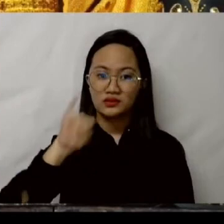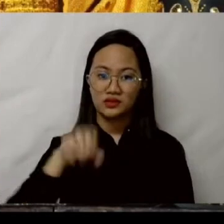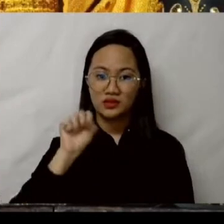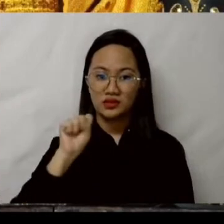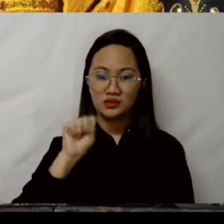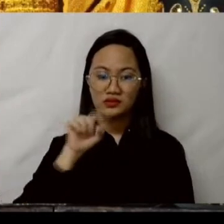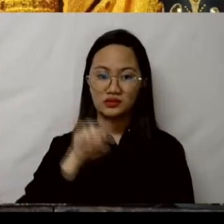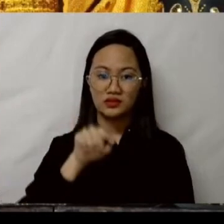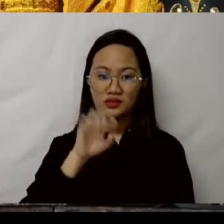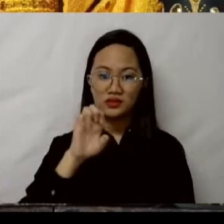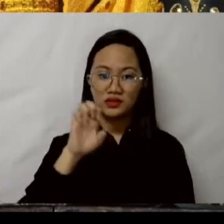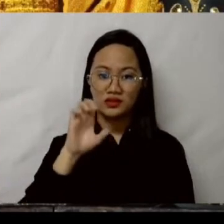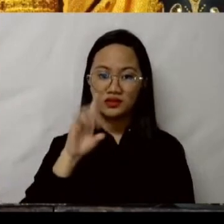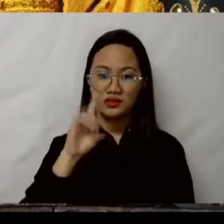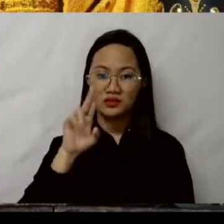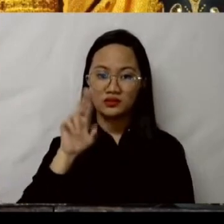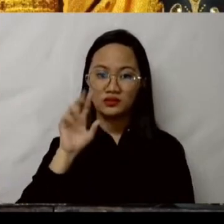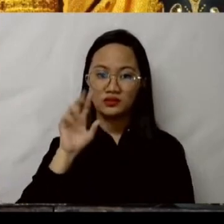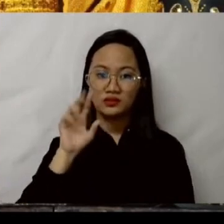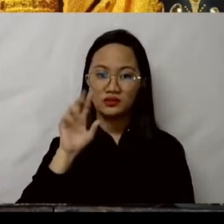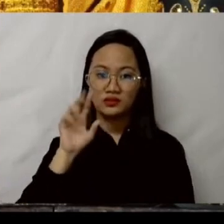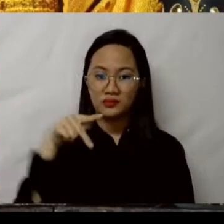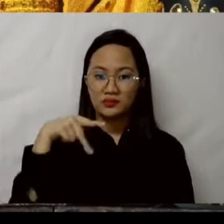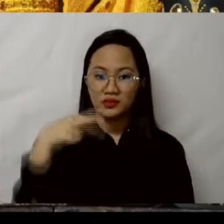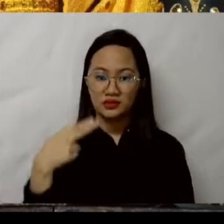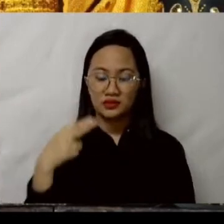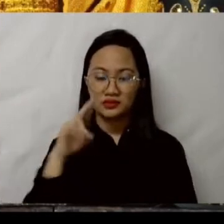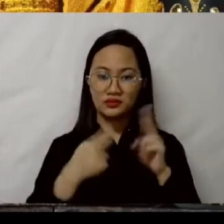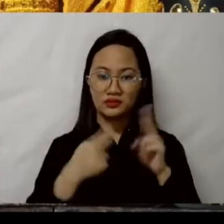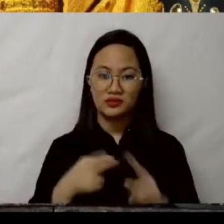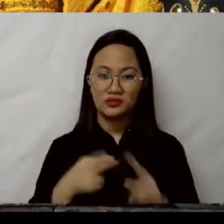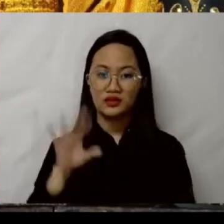sjs.edu.ph o tumawag sa numerong